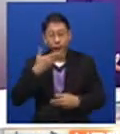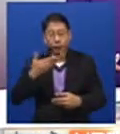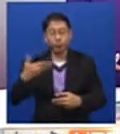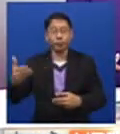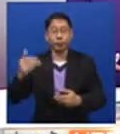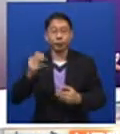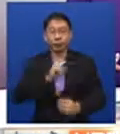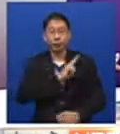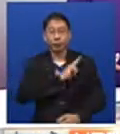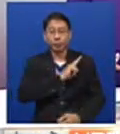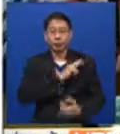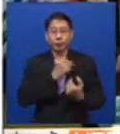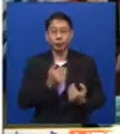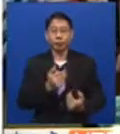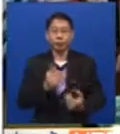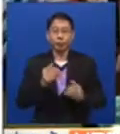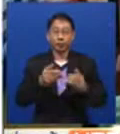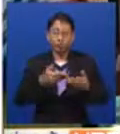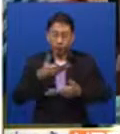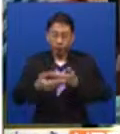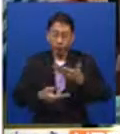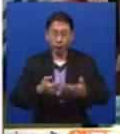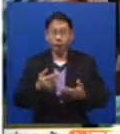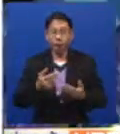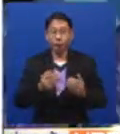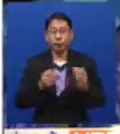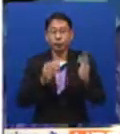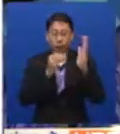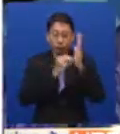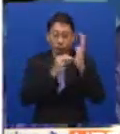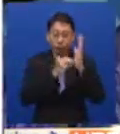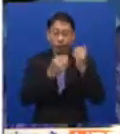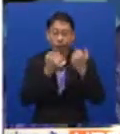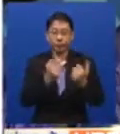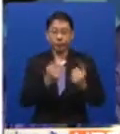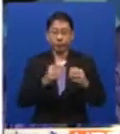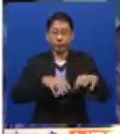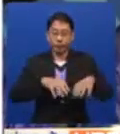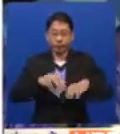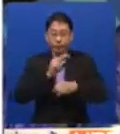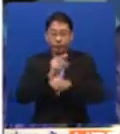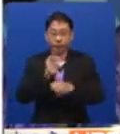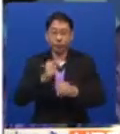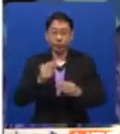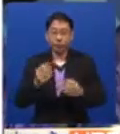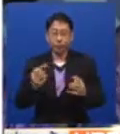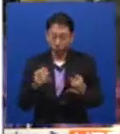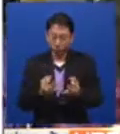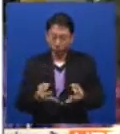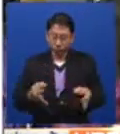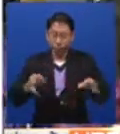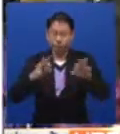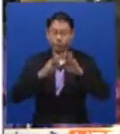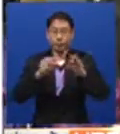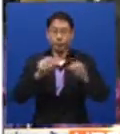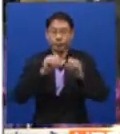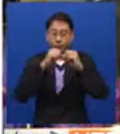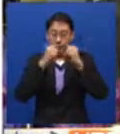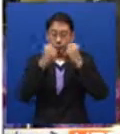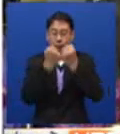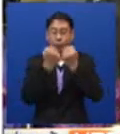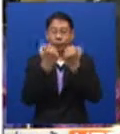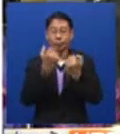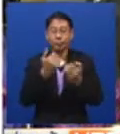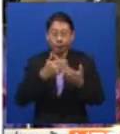ด้านสมาคมผู้ประกอบการค้าถนนข้าวสารก็เตรียมจัดงานสงกรานต์อย่างยิ่งใหญ่แต่เดียวกับปีนี้โดยสมาคมผู้ประกอบ